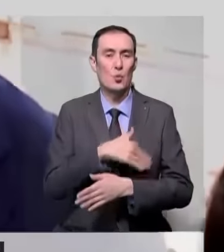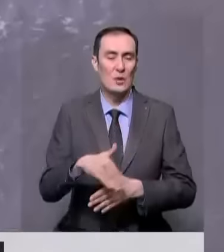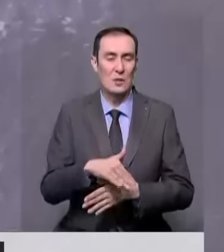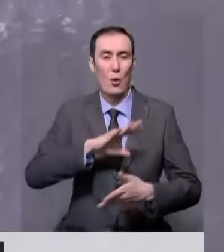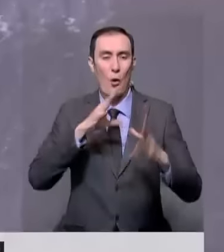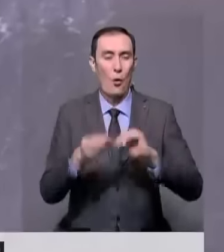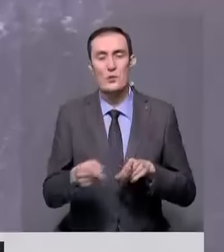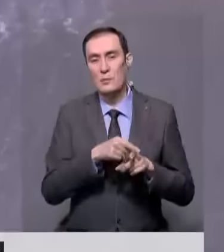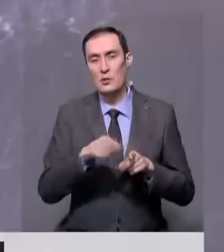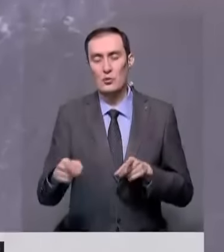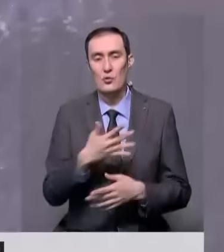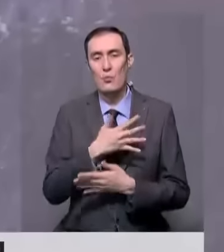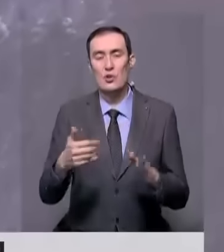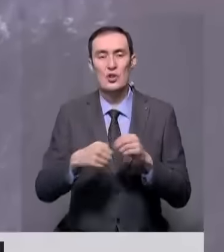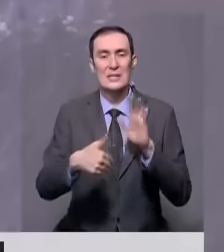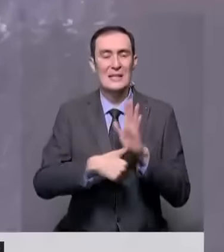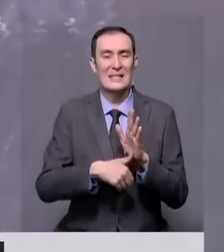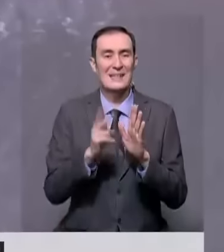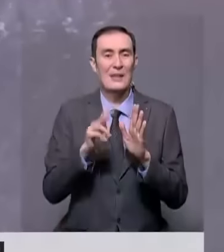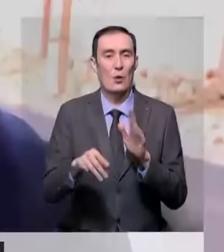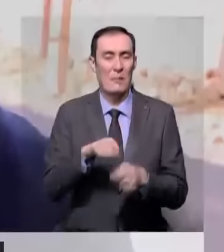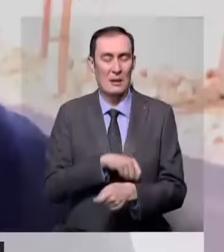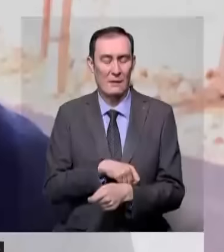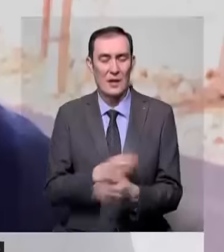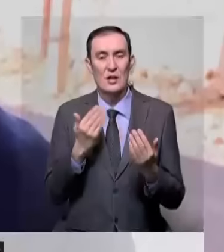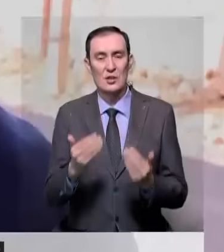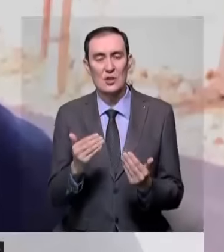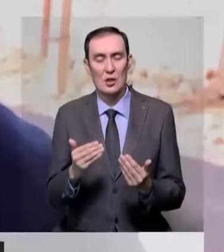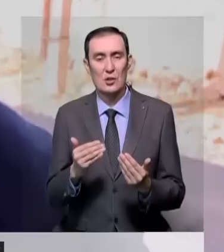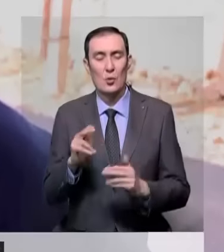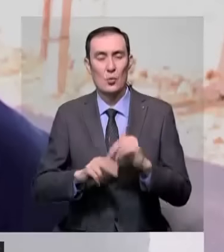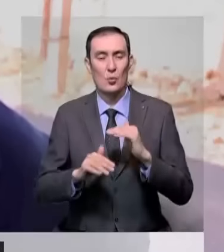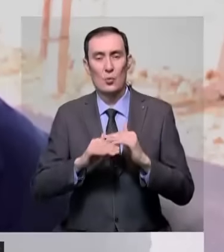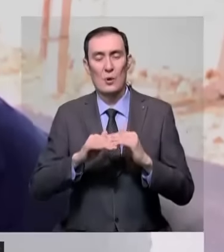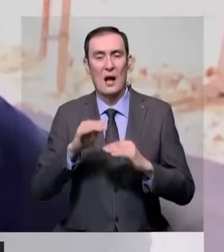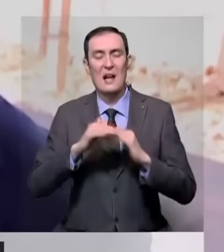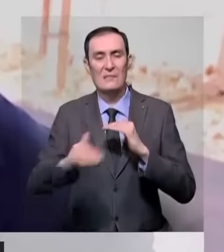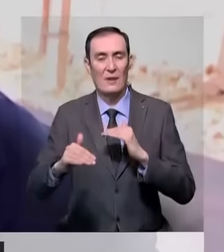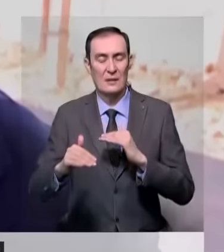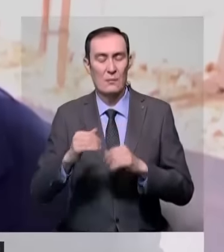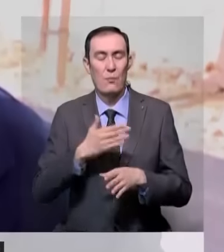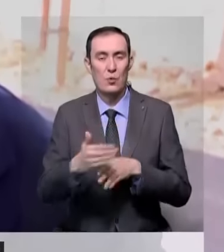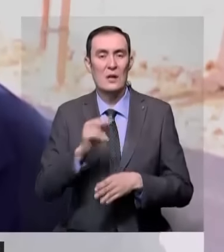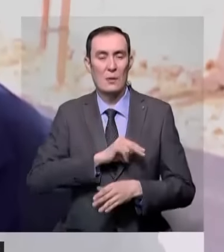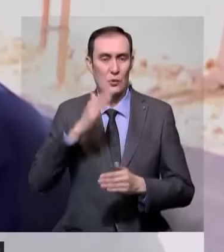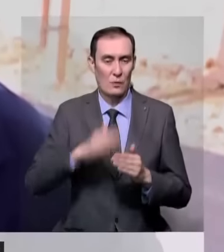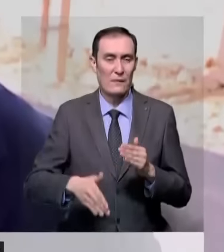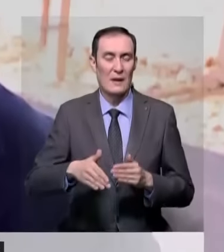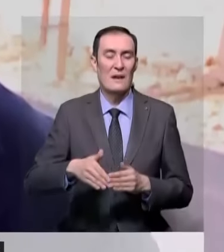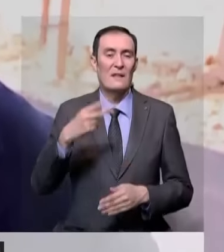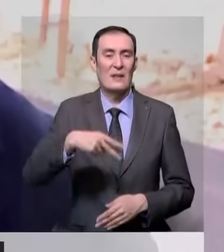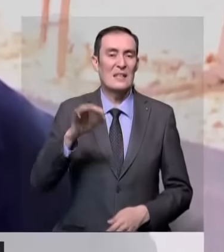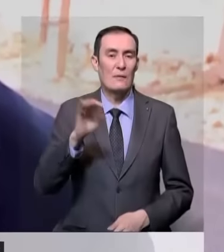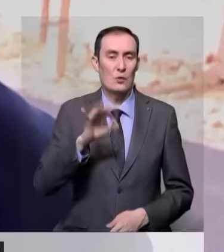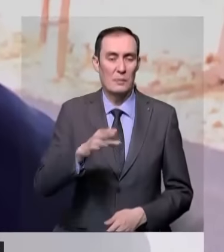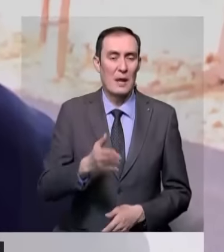Их общая протяженность больше 16 километров. Сейчас укладывают асфальт. После завершения работ к 20 октября